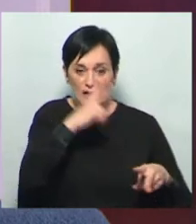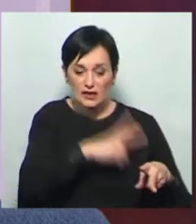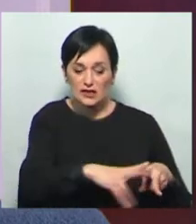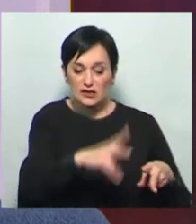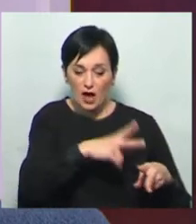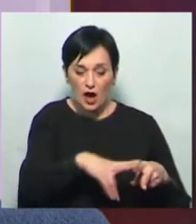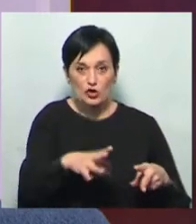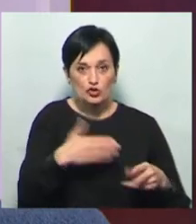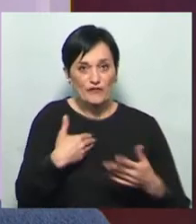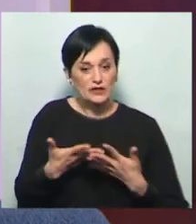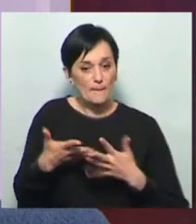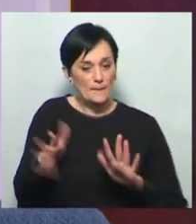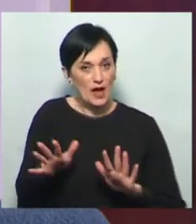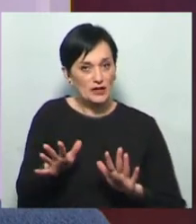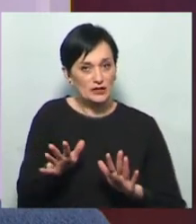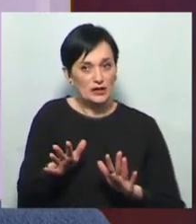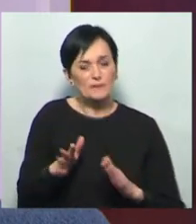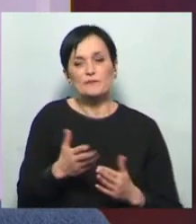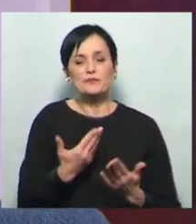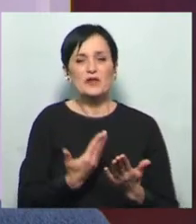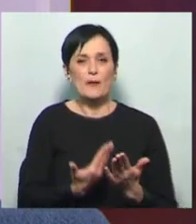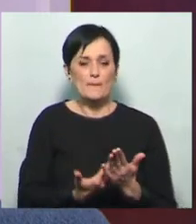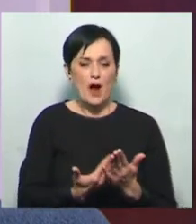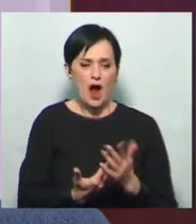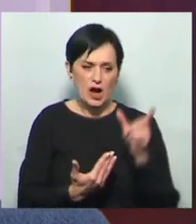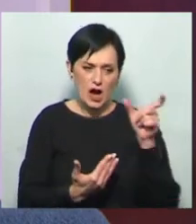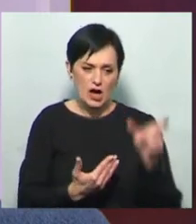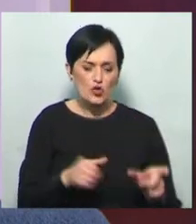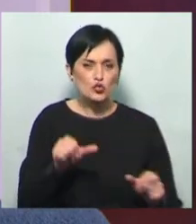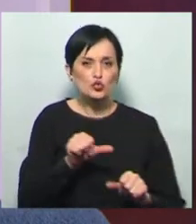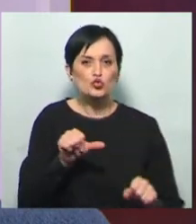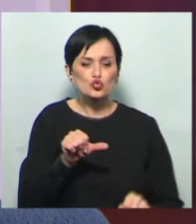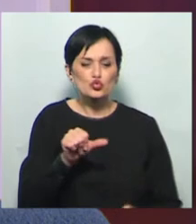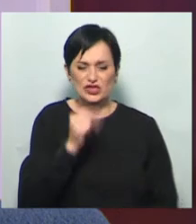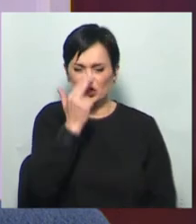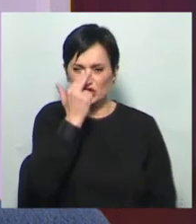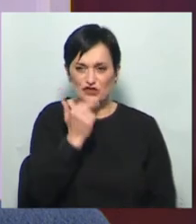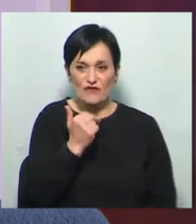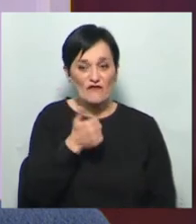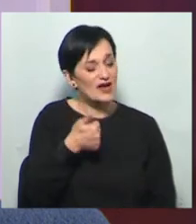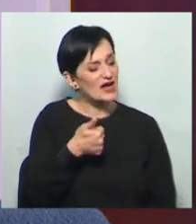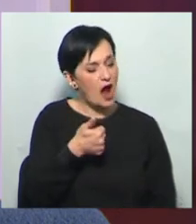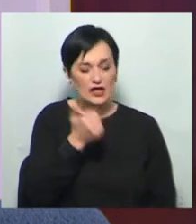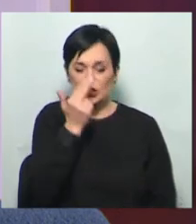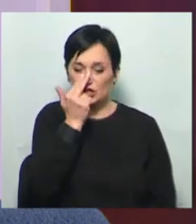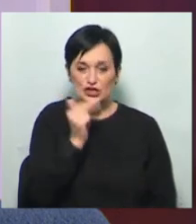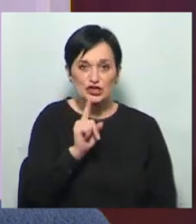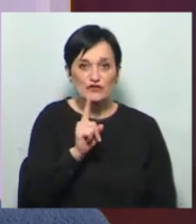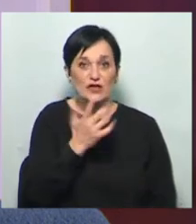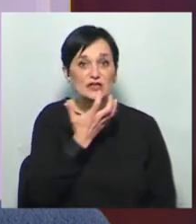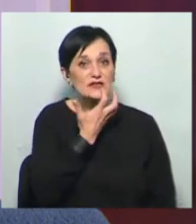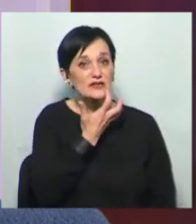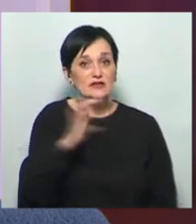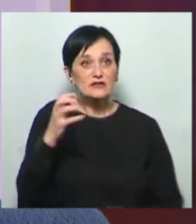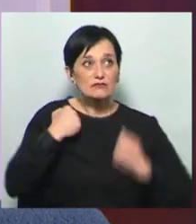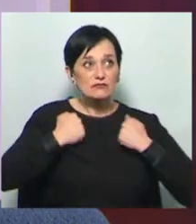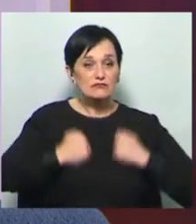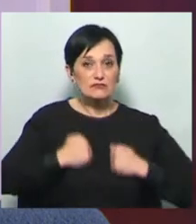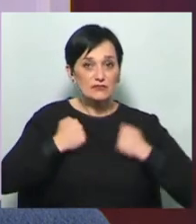ცხადია უფრო მეტი გვაქვს. ისევე როგორც თუ გაქვთ თქვენ ცუდი ჩვევა, მაინც და მაინც კარგი ჩვევა არ არის, ძალიან ცხელი შხაპის